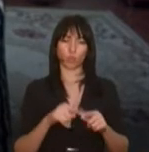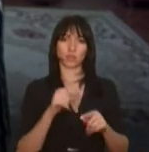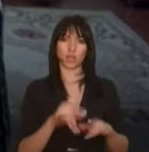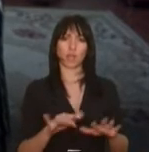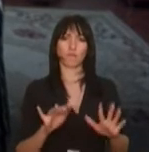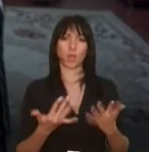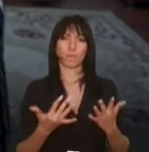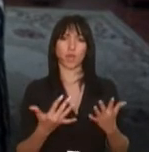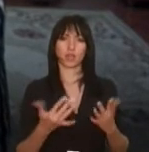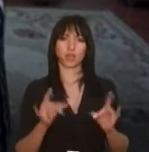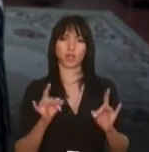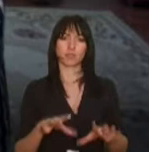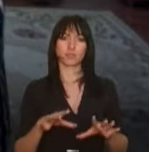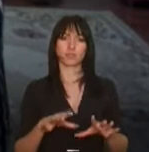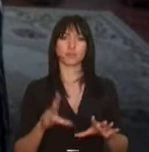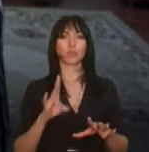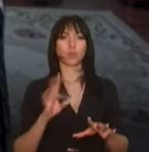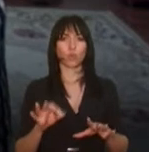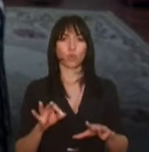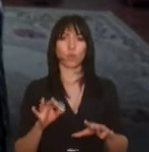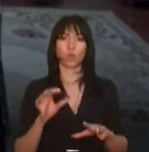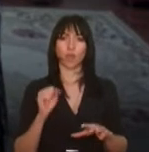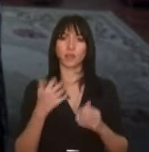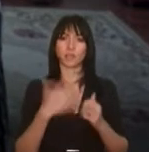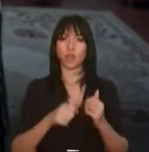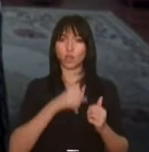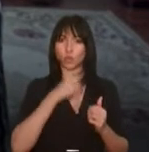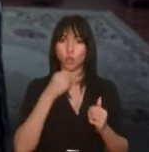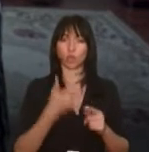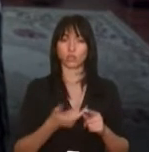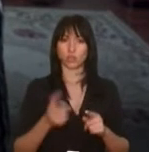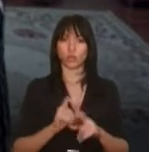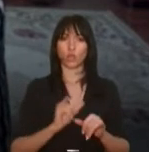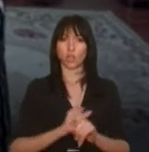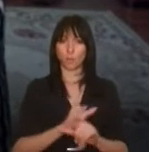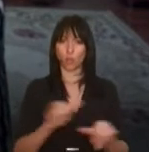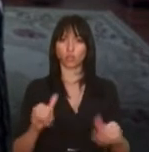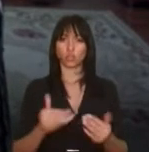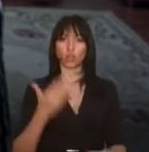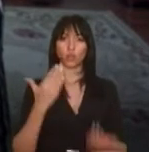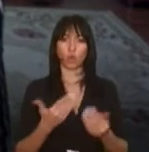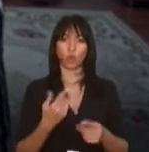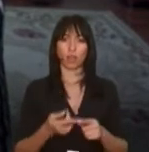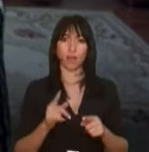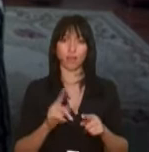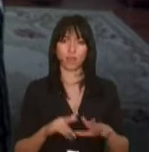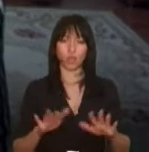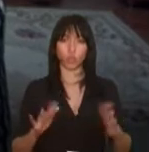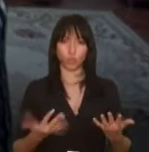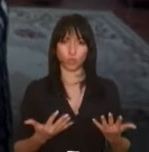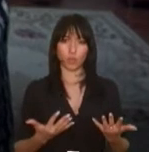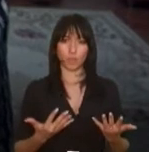декомпенсації, на жаль. Ну, серед дорослих воно досить поширено, але там воно вже,